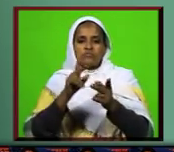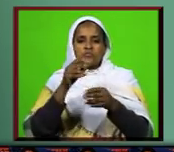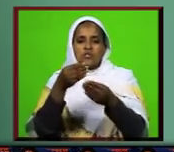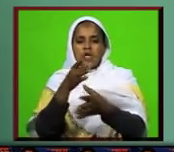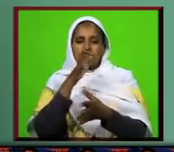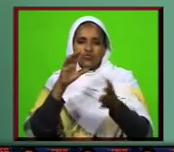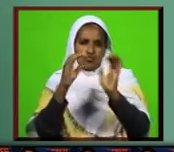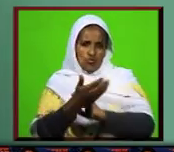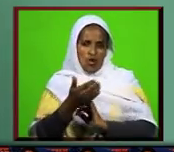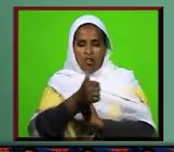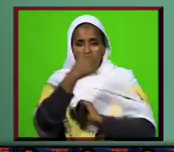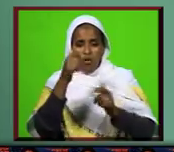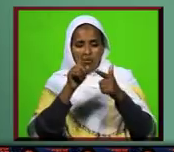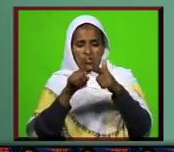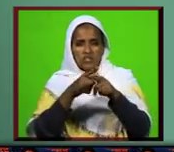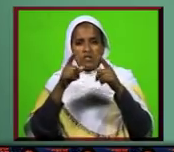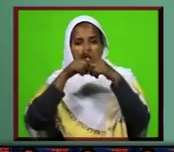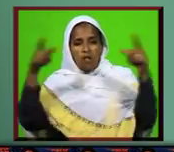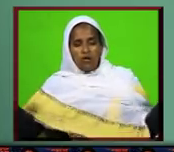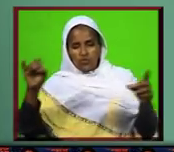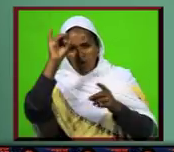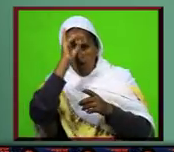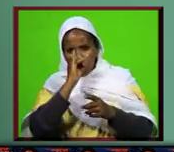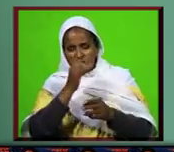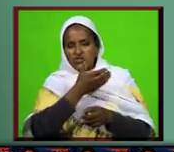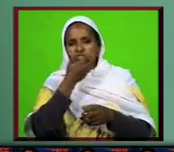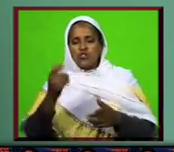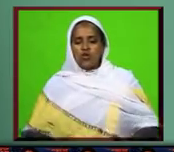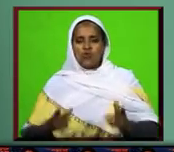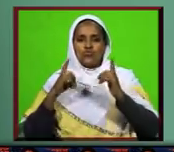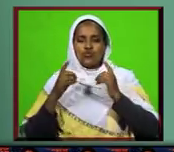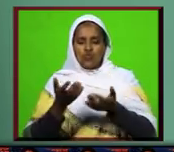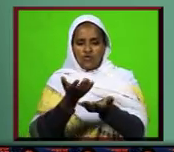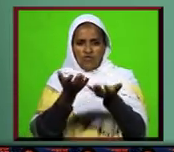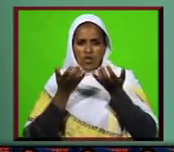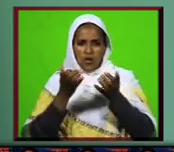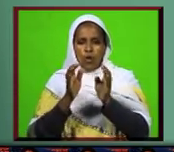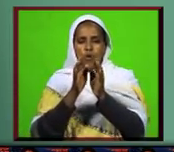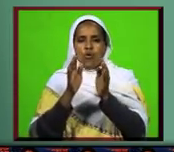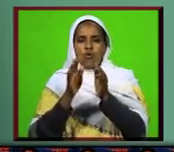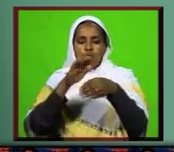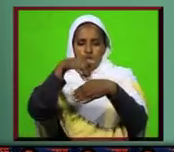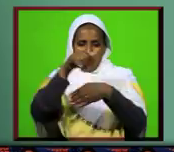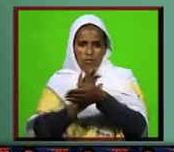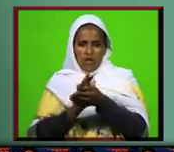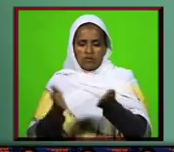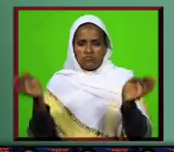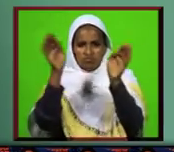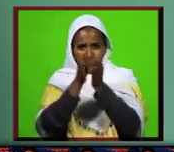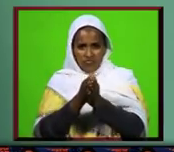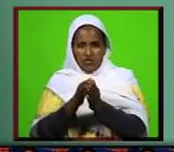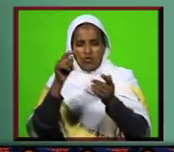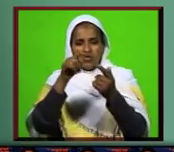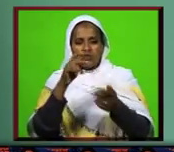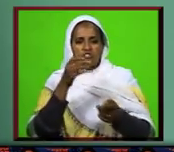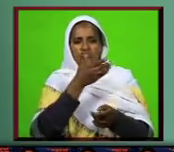ሆኗል። ሌላው እንግዲህ ያው በተለይ ትላልቆቹ ሊቃውንቶች የተሻለ ኑሮን ፍለጋ ወንበራቸውን እያጠፉ ወደ ከተማ መፍለስ፣